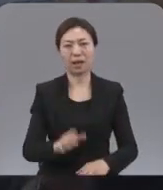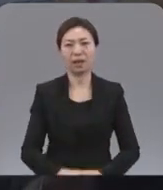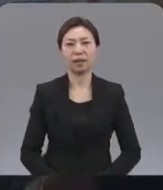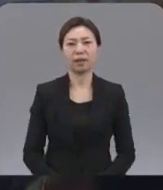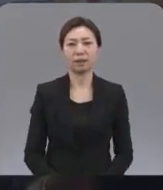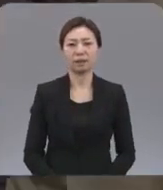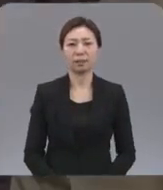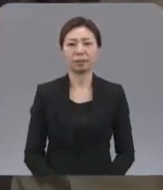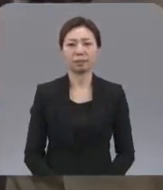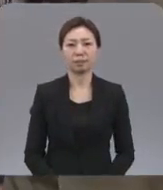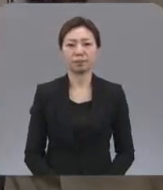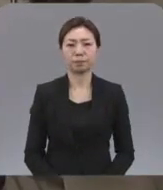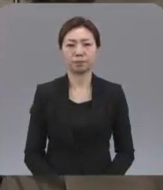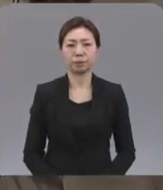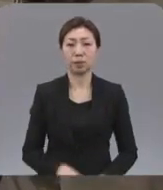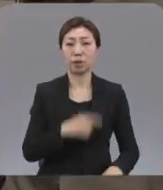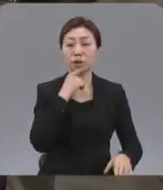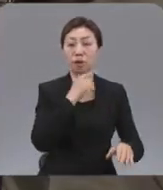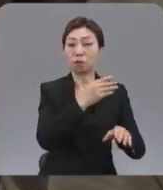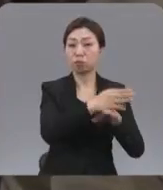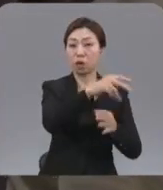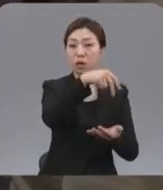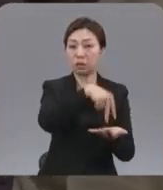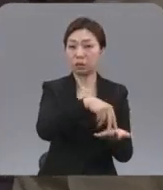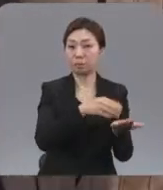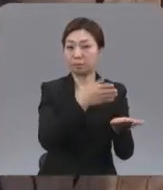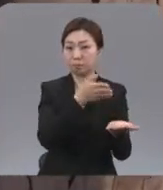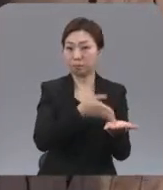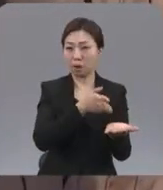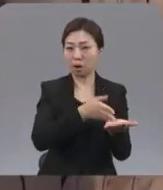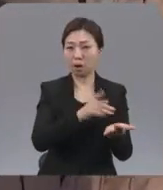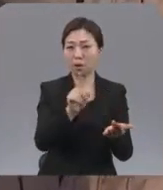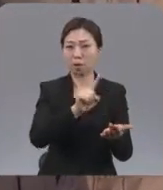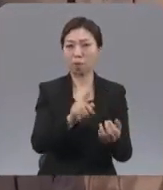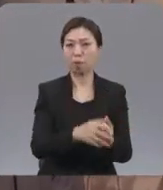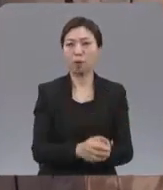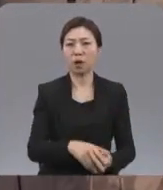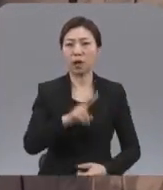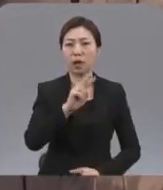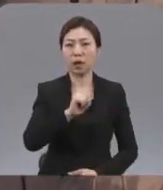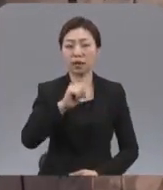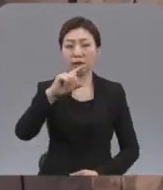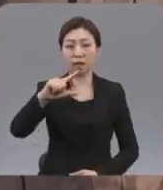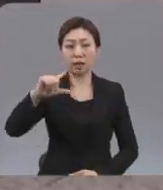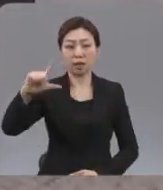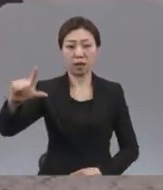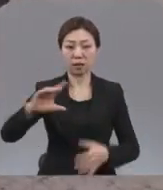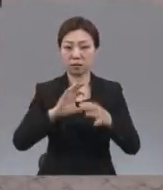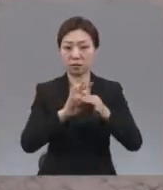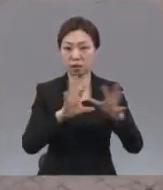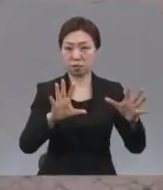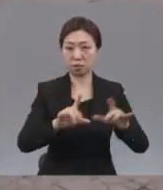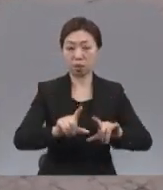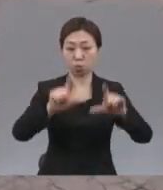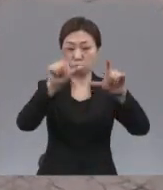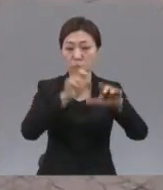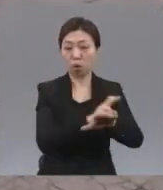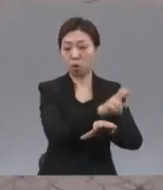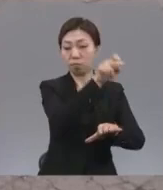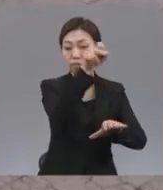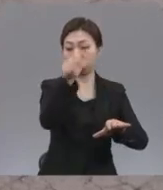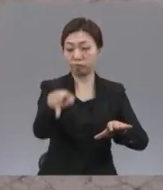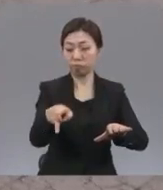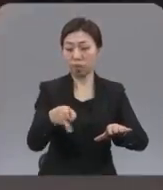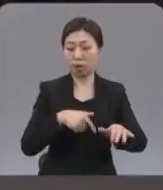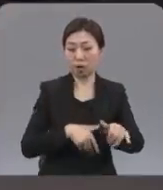急、强、中的原则压倒性并果断地予以应对。与此同时，韩军并没有接连采取应对射